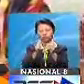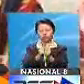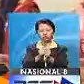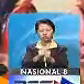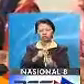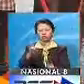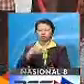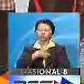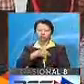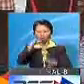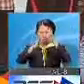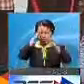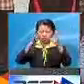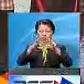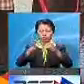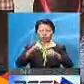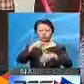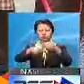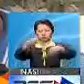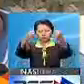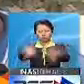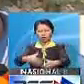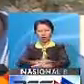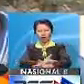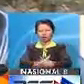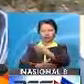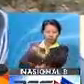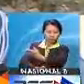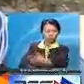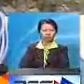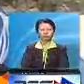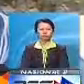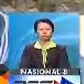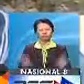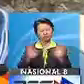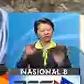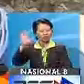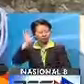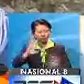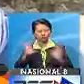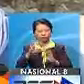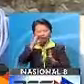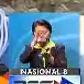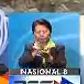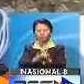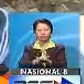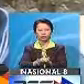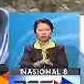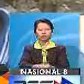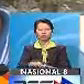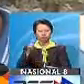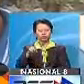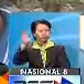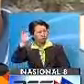yang sengaja mereka cerita mengenai kehilangan anaknya ituanganeng dengar daripada pihak yang